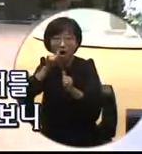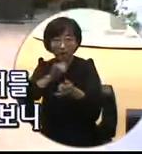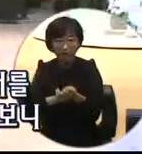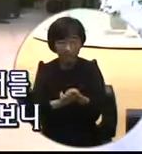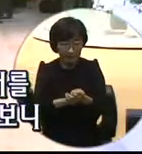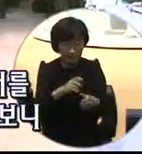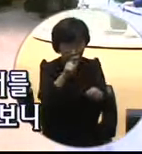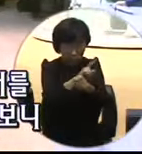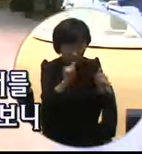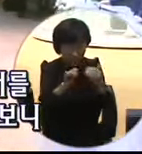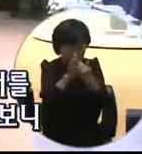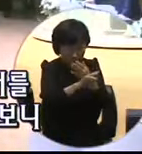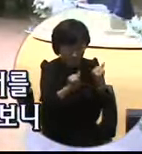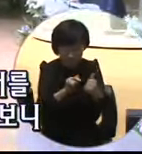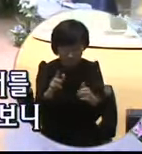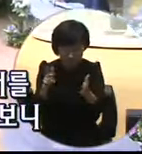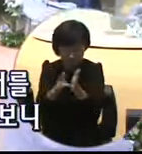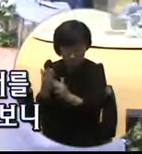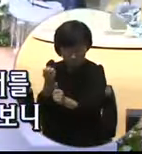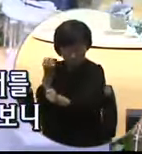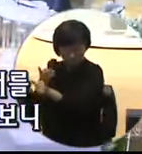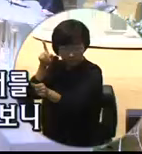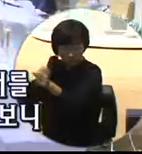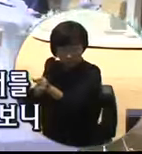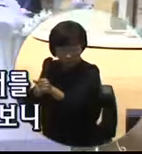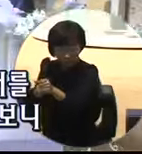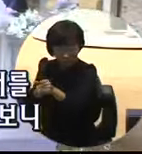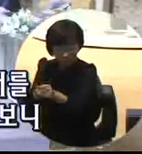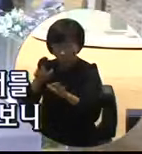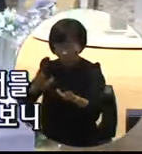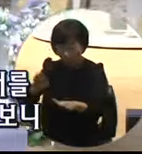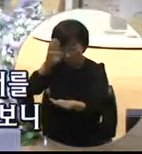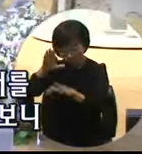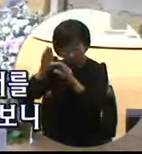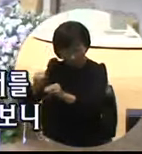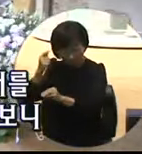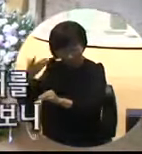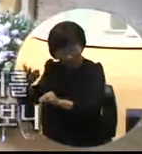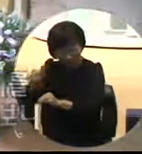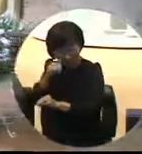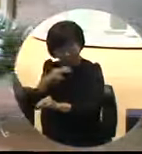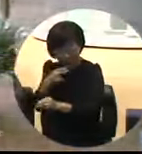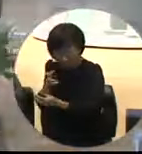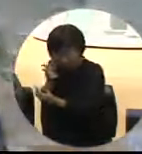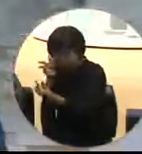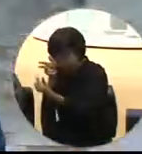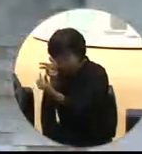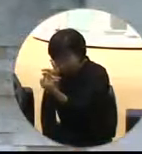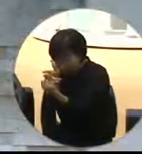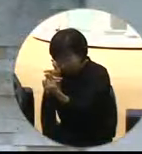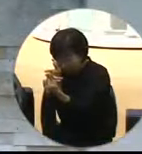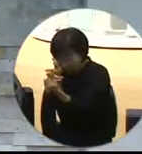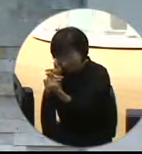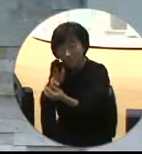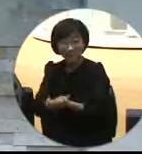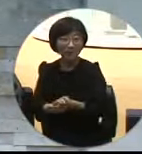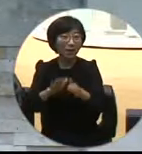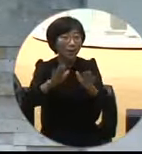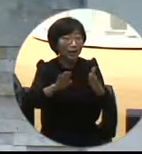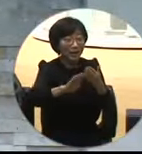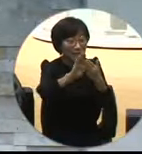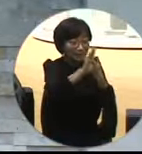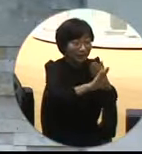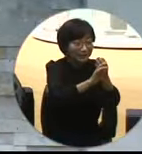고발할 증거를 찾으려 하여 안식일에 병을 고치시는가 엿보니 자, 바리새인 서기관들의